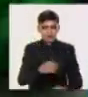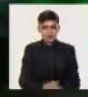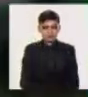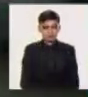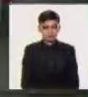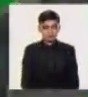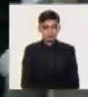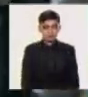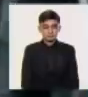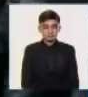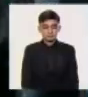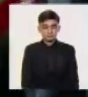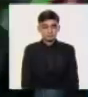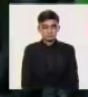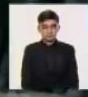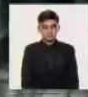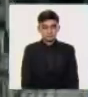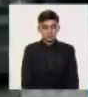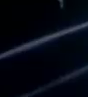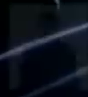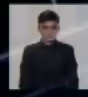Евгеньева, Наталья Райм, Информбюро.